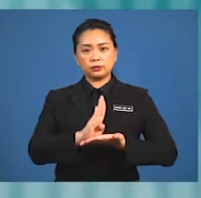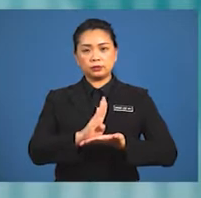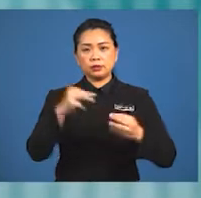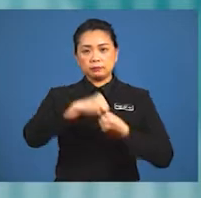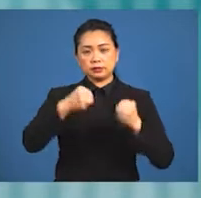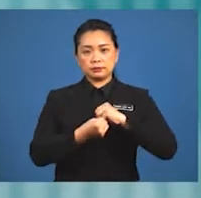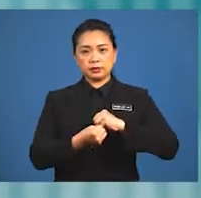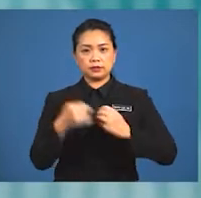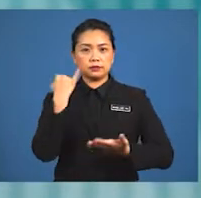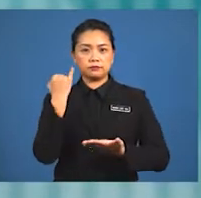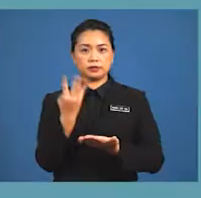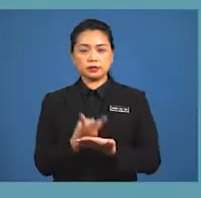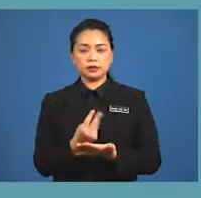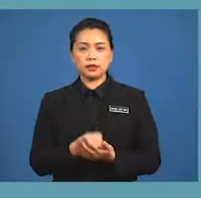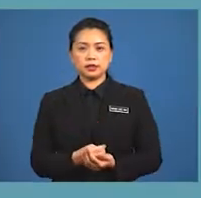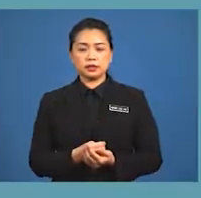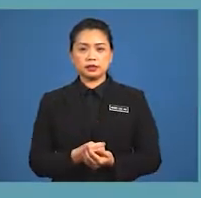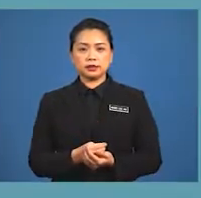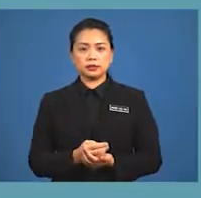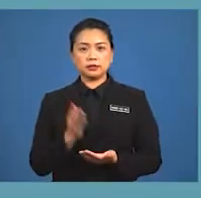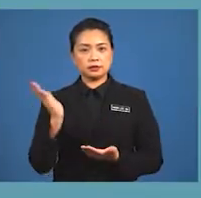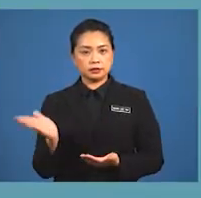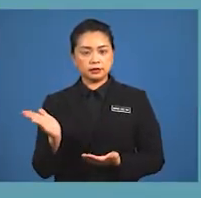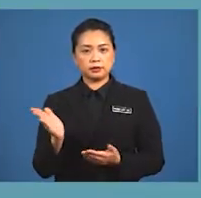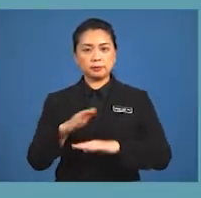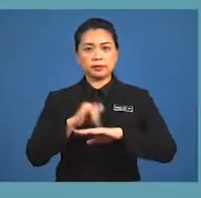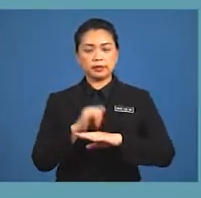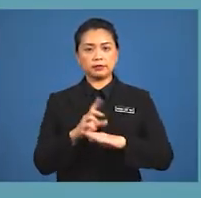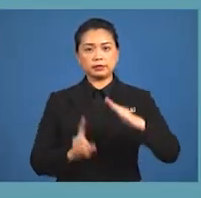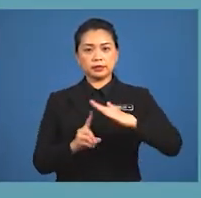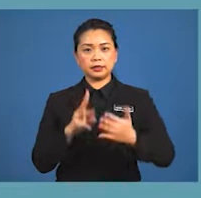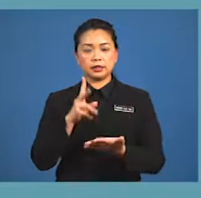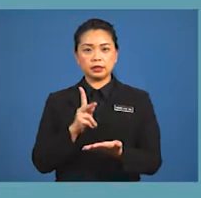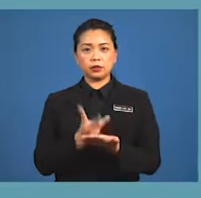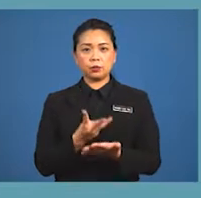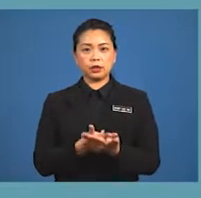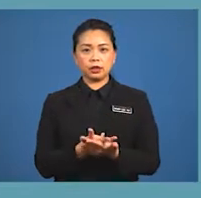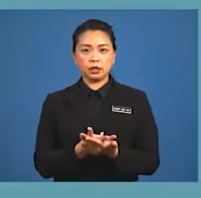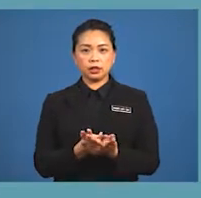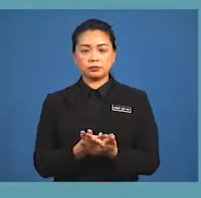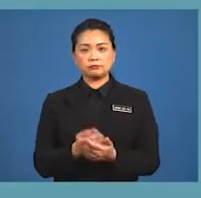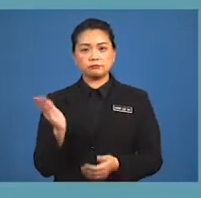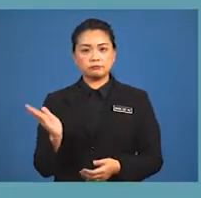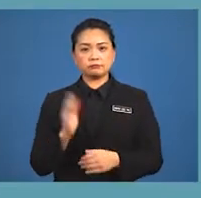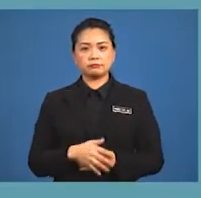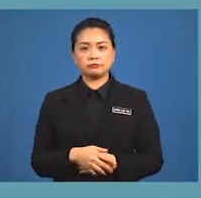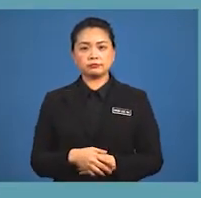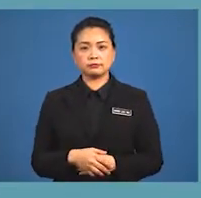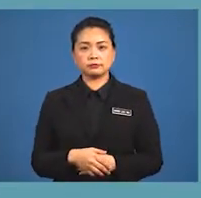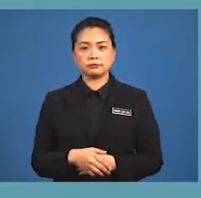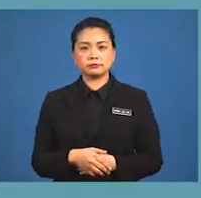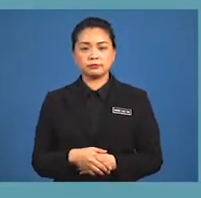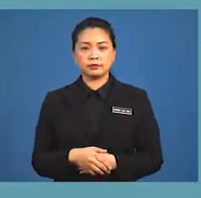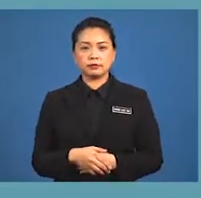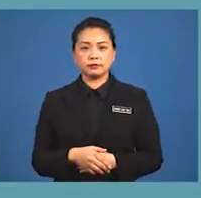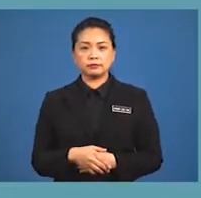mengatasi masalah inflasi. Ini dipanggil dasar kewangan menguncup. Ingat, dasar